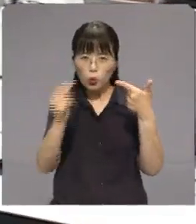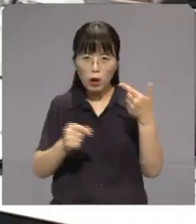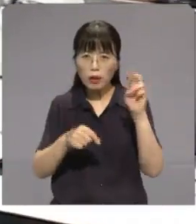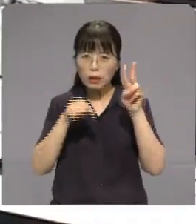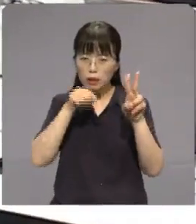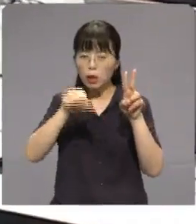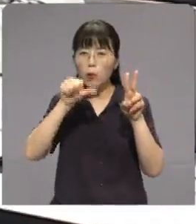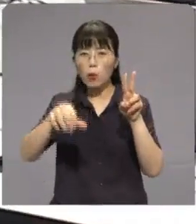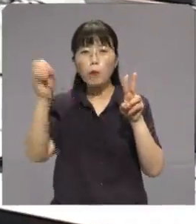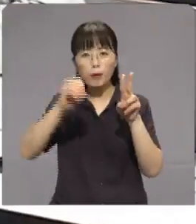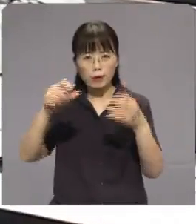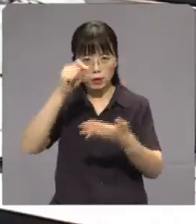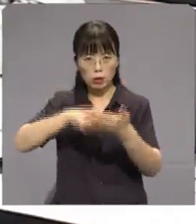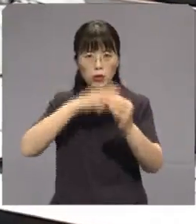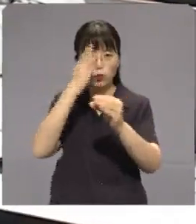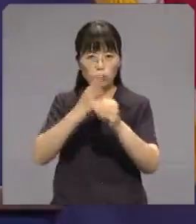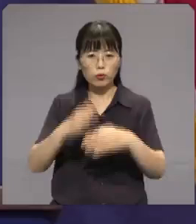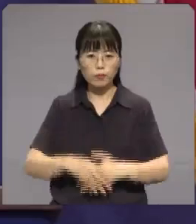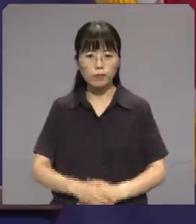2.5%